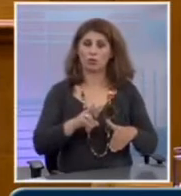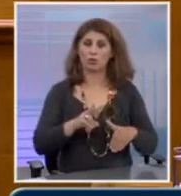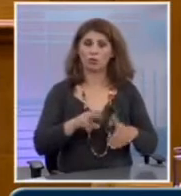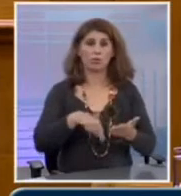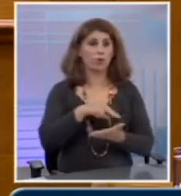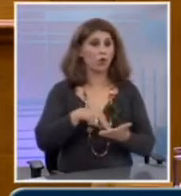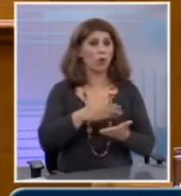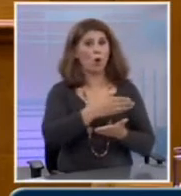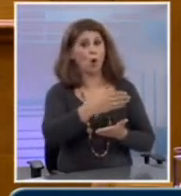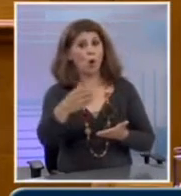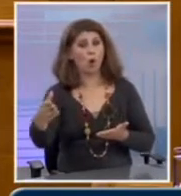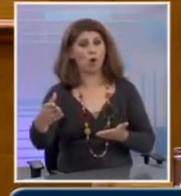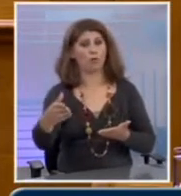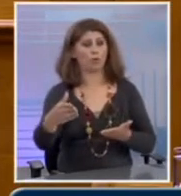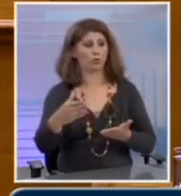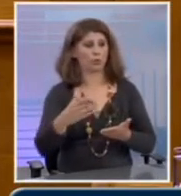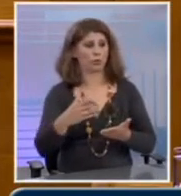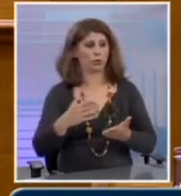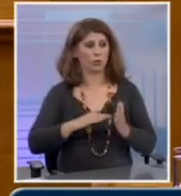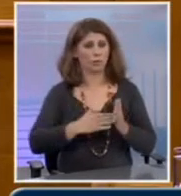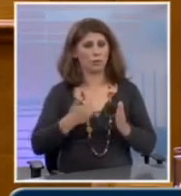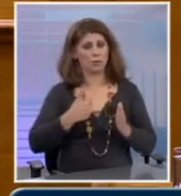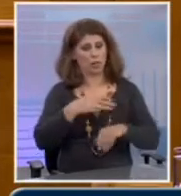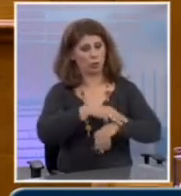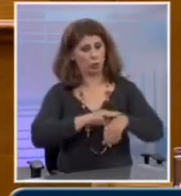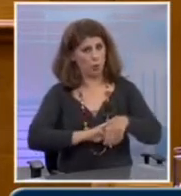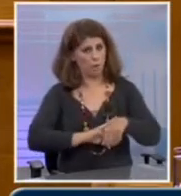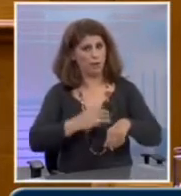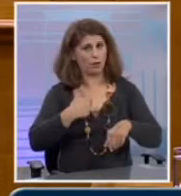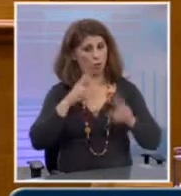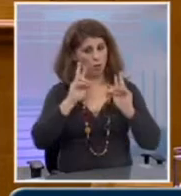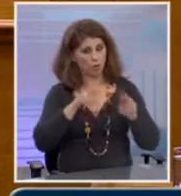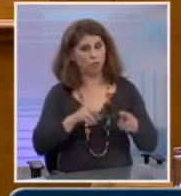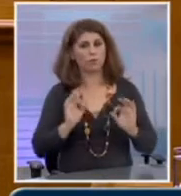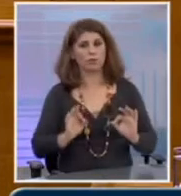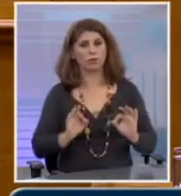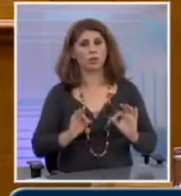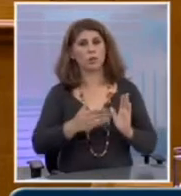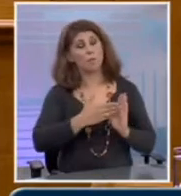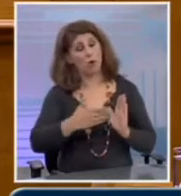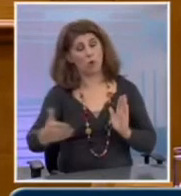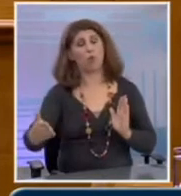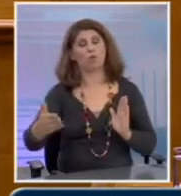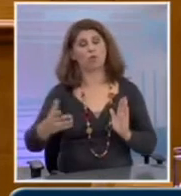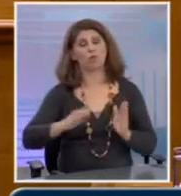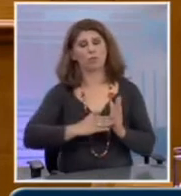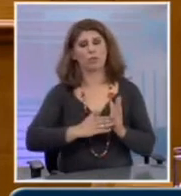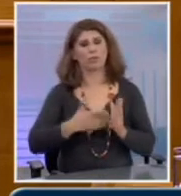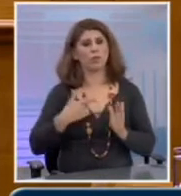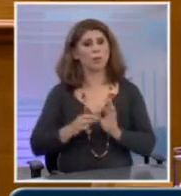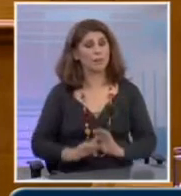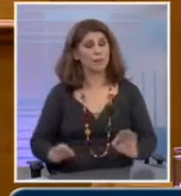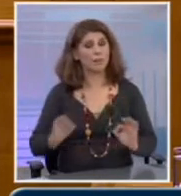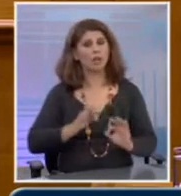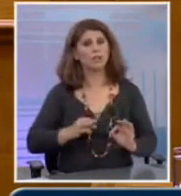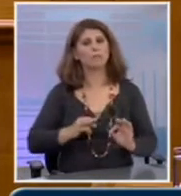όλων αυτών των δυνάμεων και σε ό,τι αφορά εμένα του λιμενικού σώματος, φυσικά με όλους τους άλλους, έχουμε ετοιμάσει